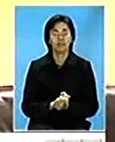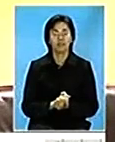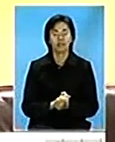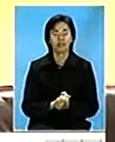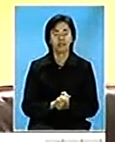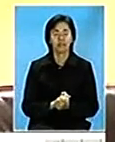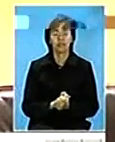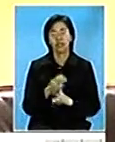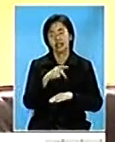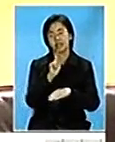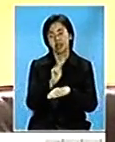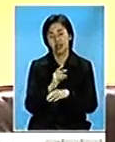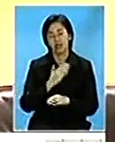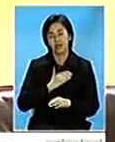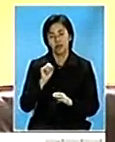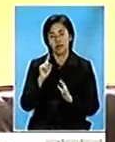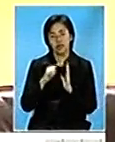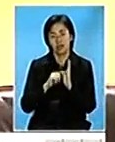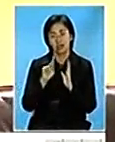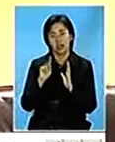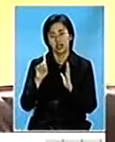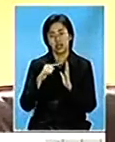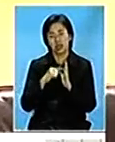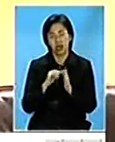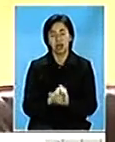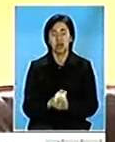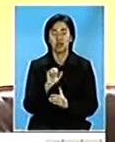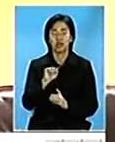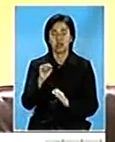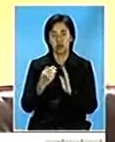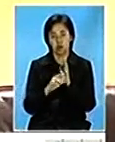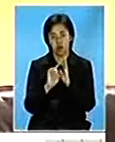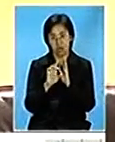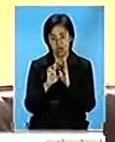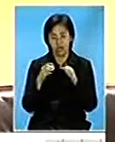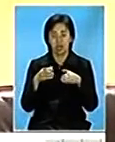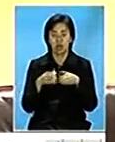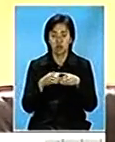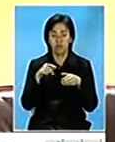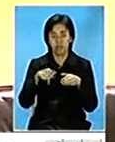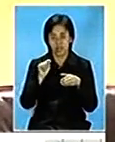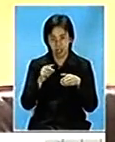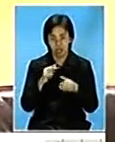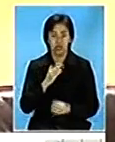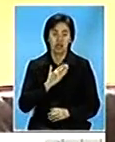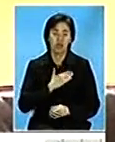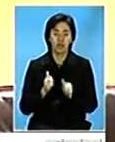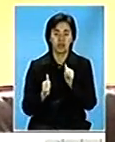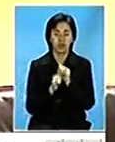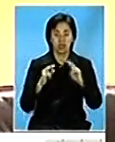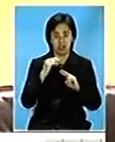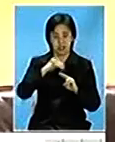ครับท่านประธานที่เคารพผมศักดาเพชรส.ส.ละเอียดพรรคเพื่อไทยในฐานะรัฐมนตรีช่วยว่าการกระทรวงศึกษาที่ได้รับมอบหมายจากท่านนายกรัฐ